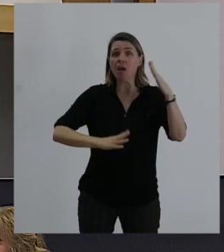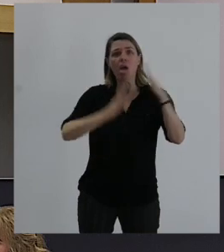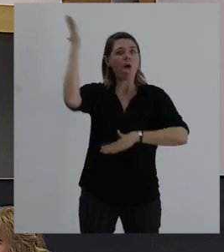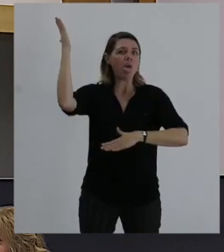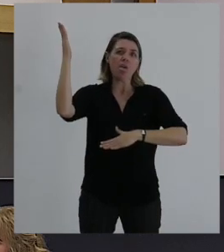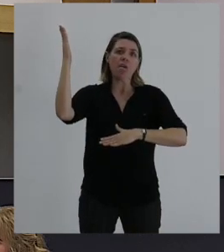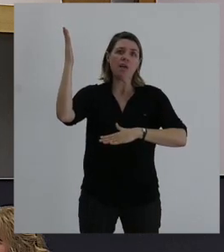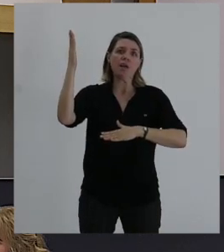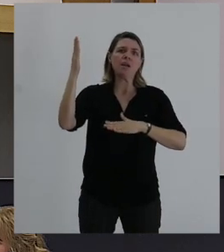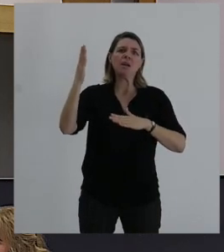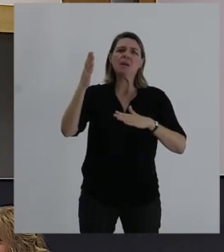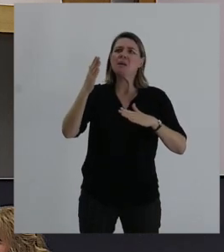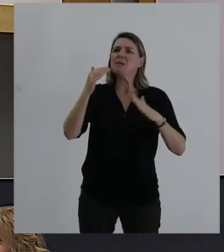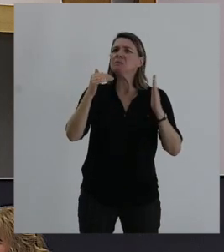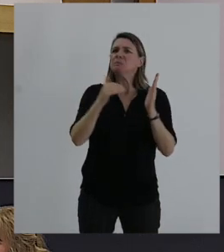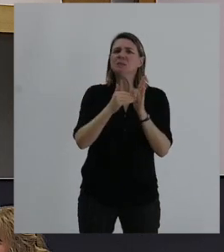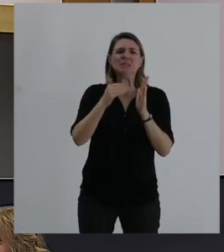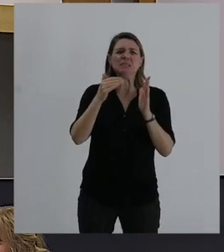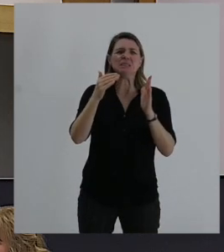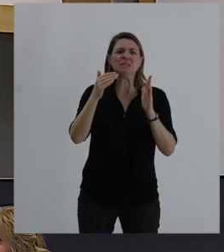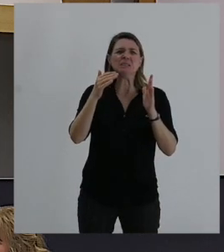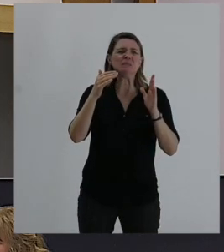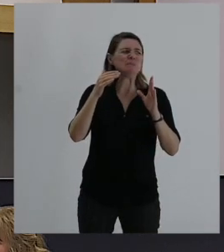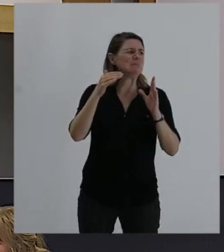qui dépassaient les 1500 heures